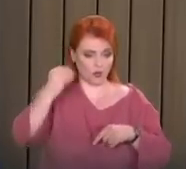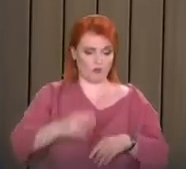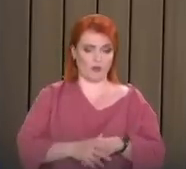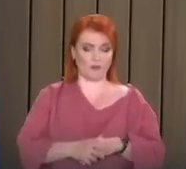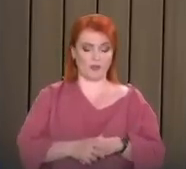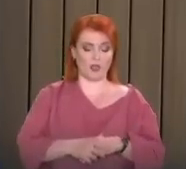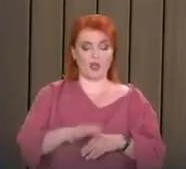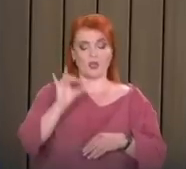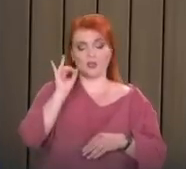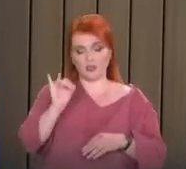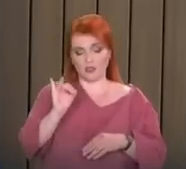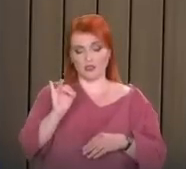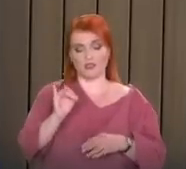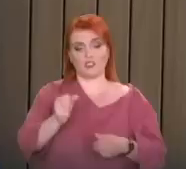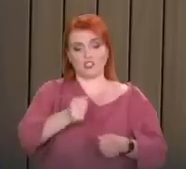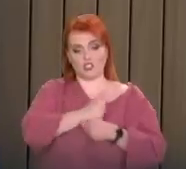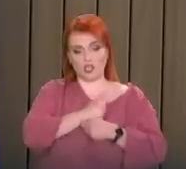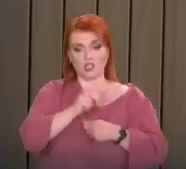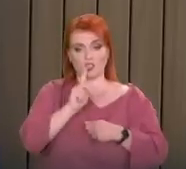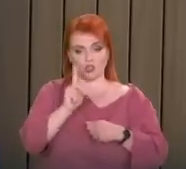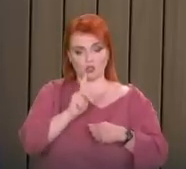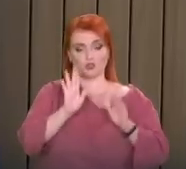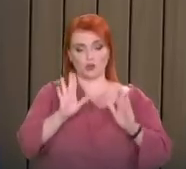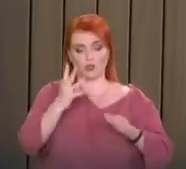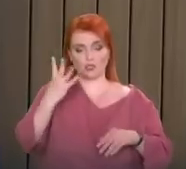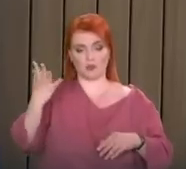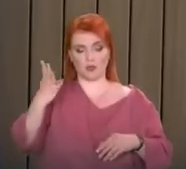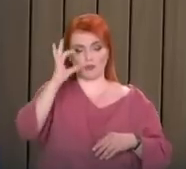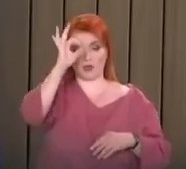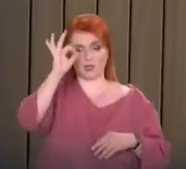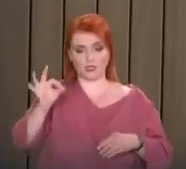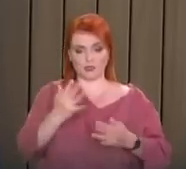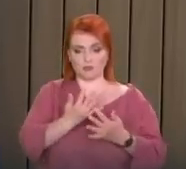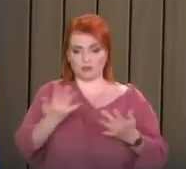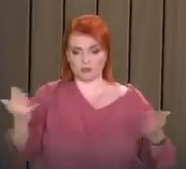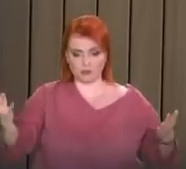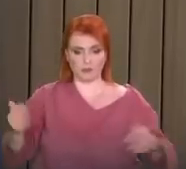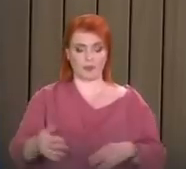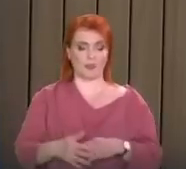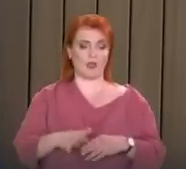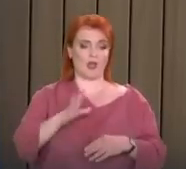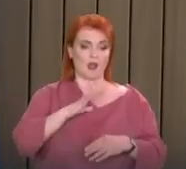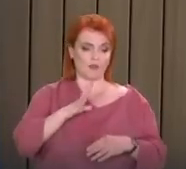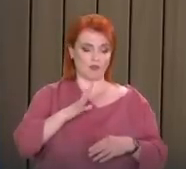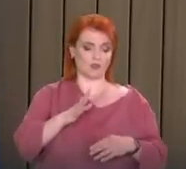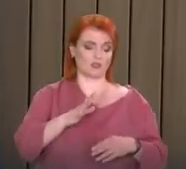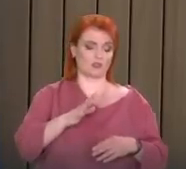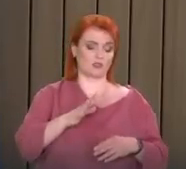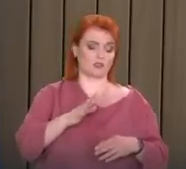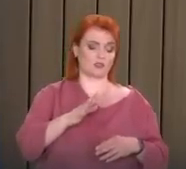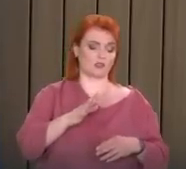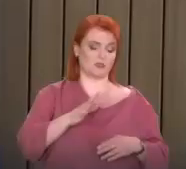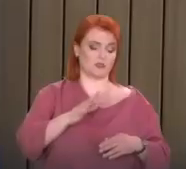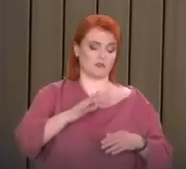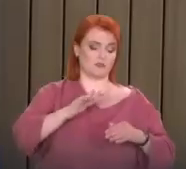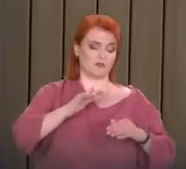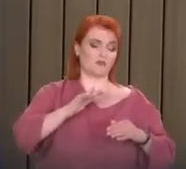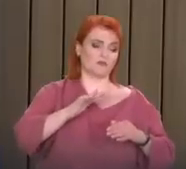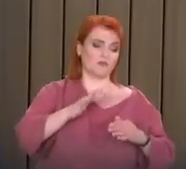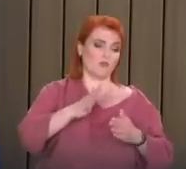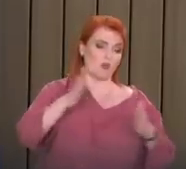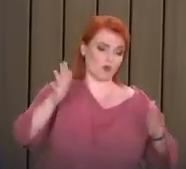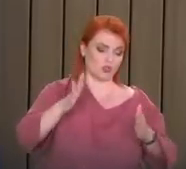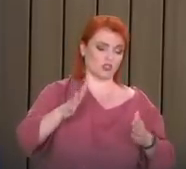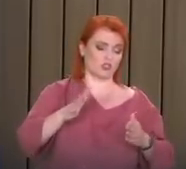doar 35% din totalitatea acestor mărfuri a fost orientată spre transportul feroviar. Evident că